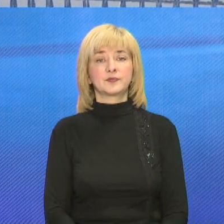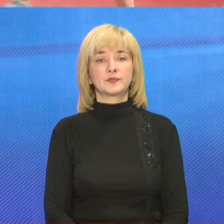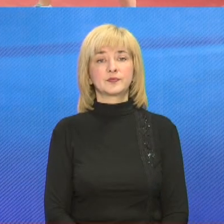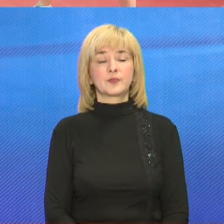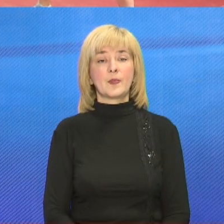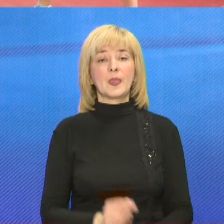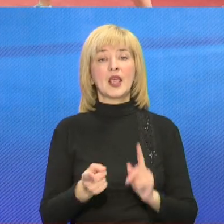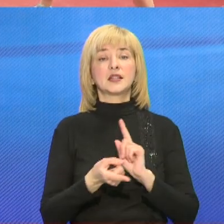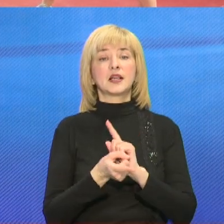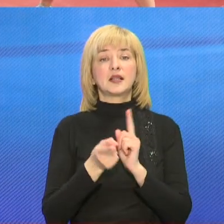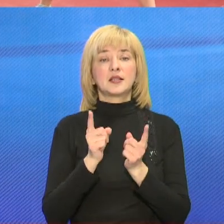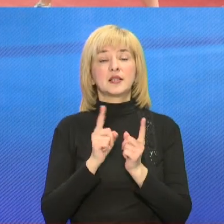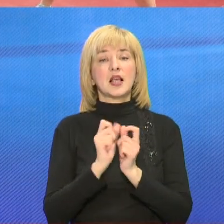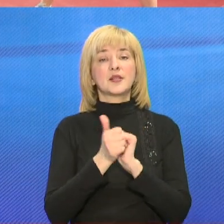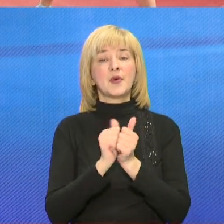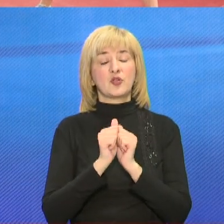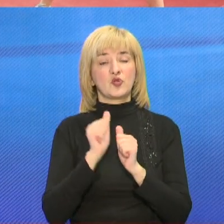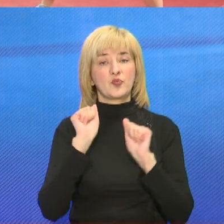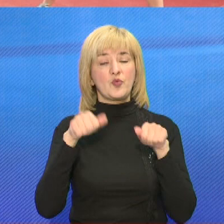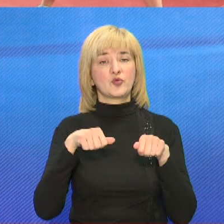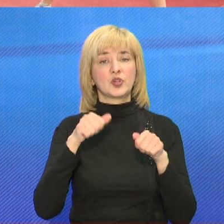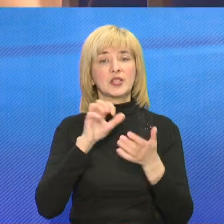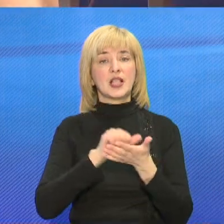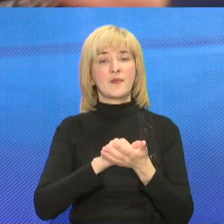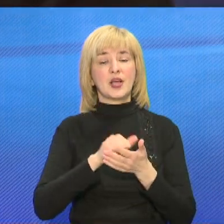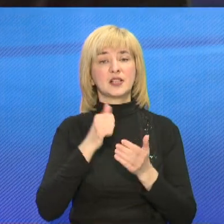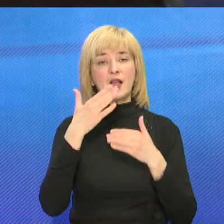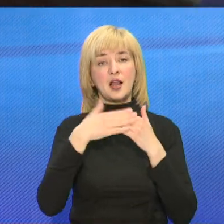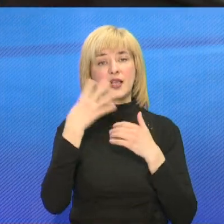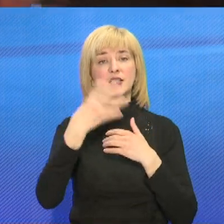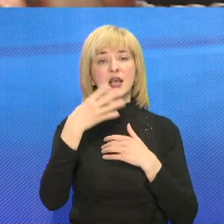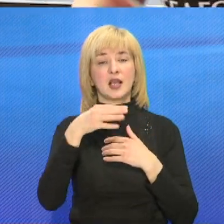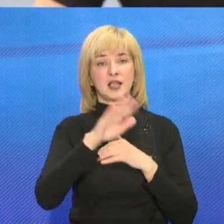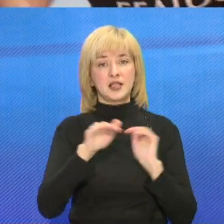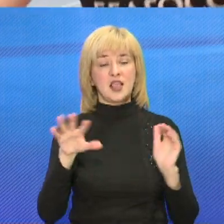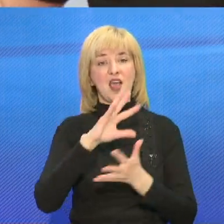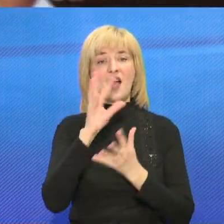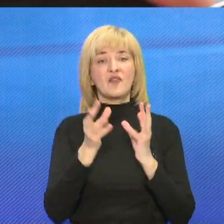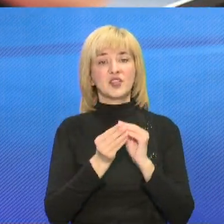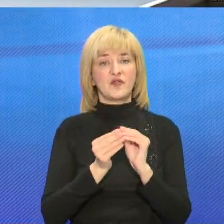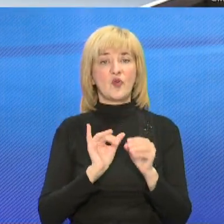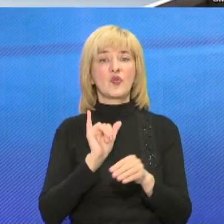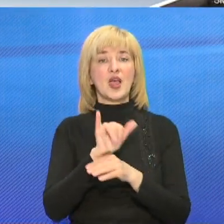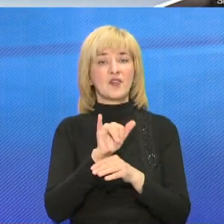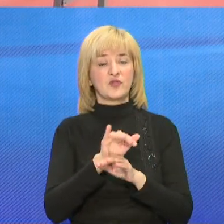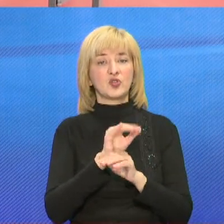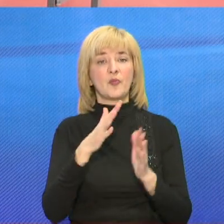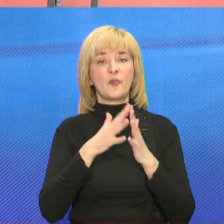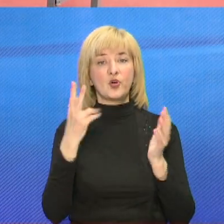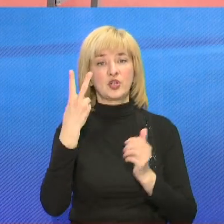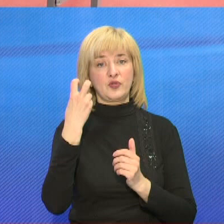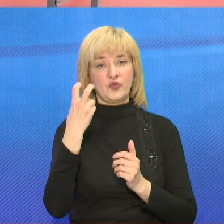За змену у этой зале смогут займаться около 40 навученцев. А у всего отделения настольного тенниса у школы наведывают свыше 200